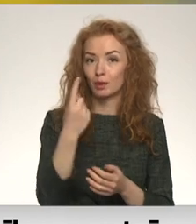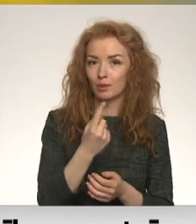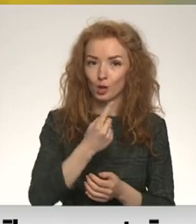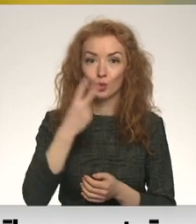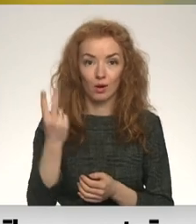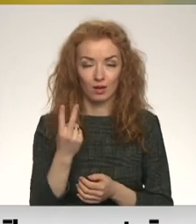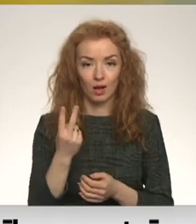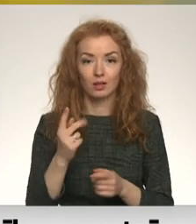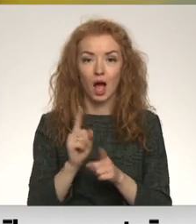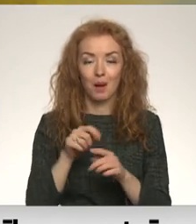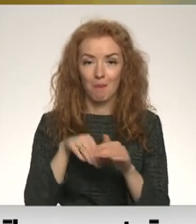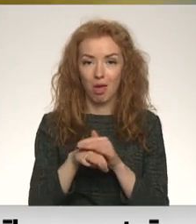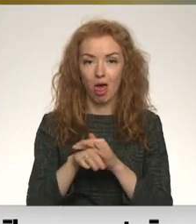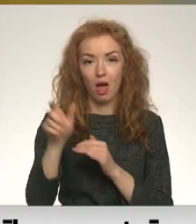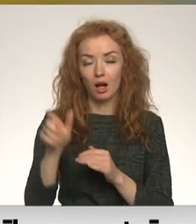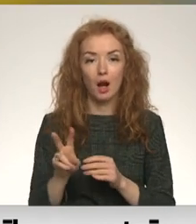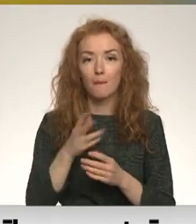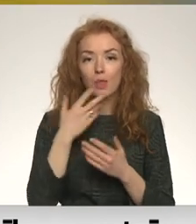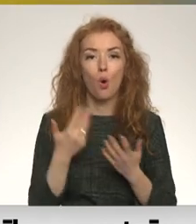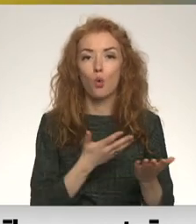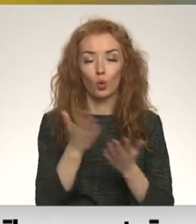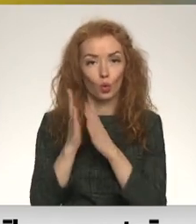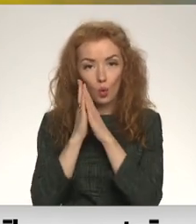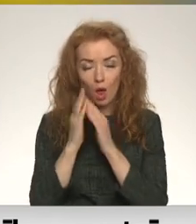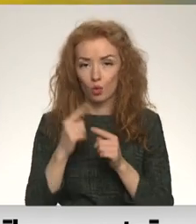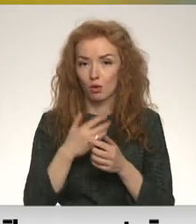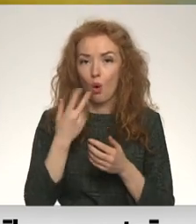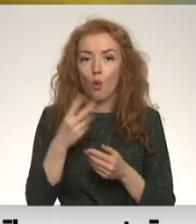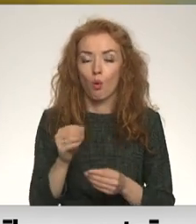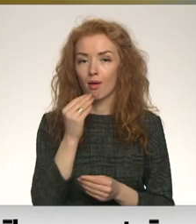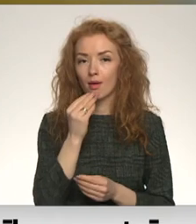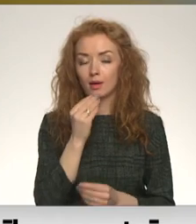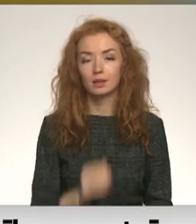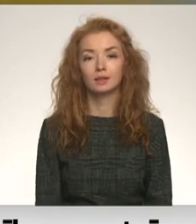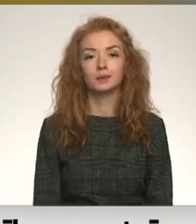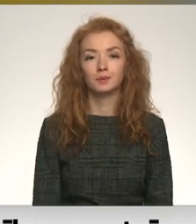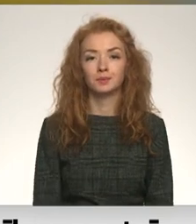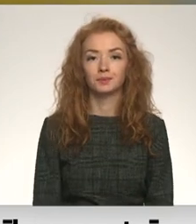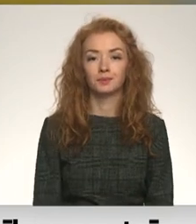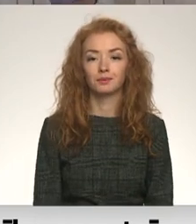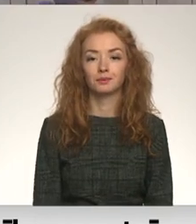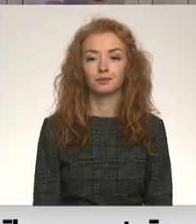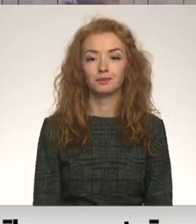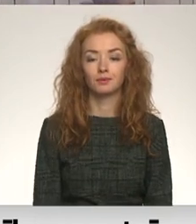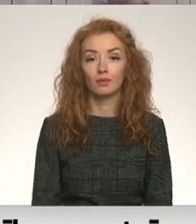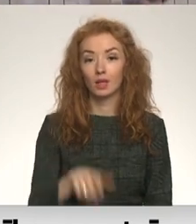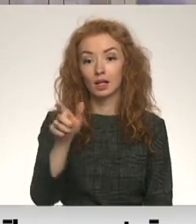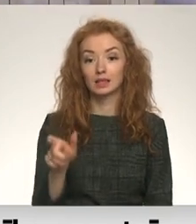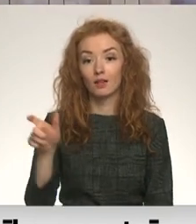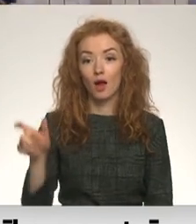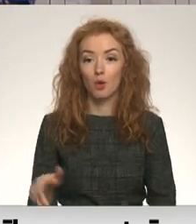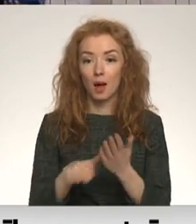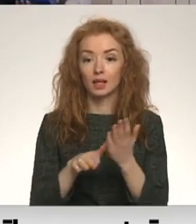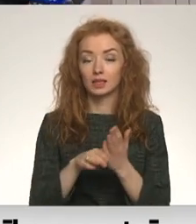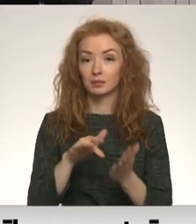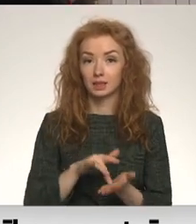kā arī bēgļi bez pajumtes un pārtikas. Un plašāk Vitas Anstratas reportāžā. Cilvēku palīdzības